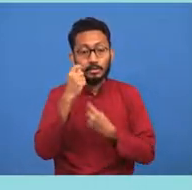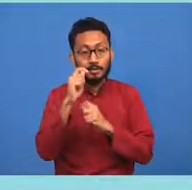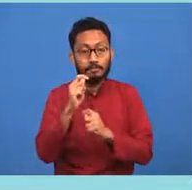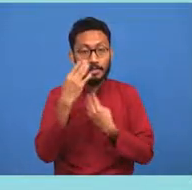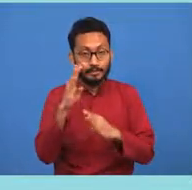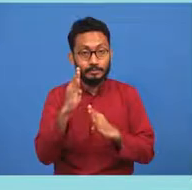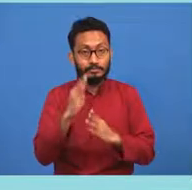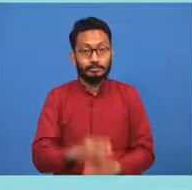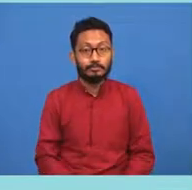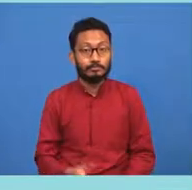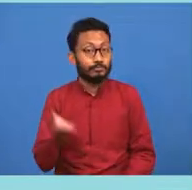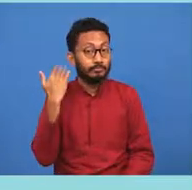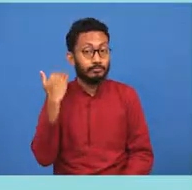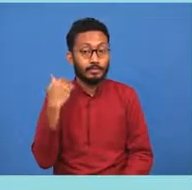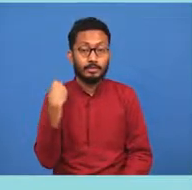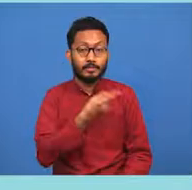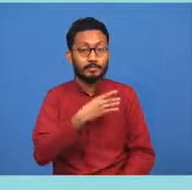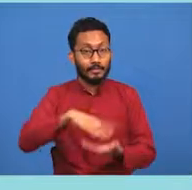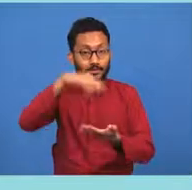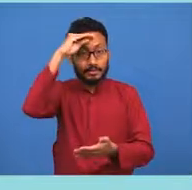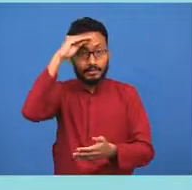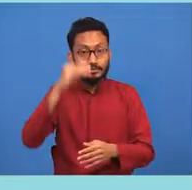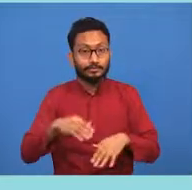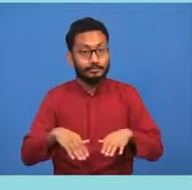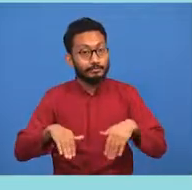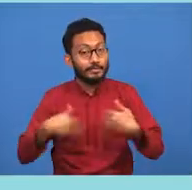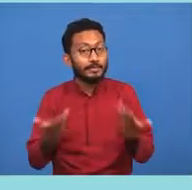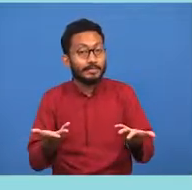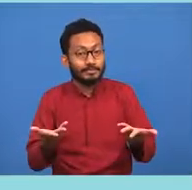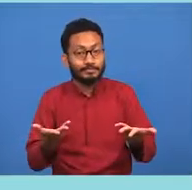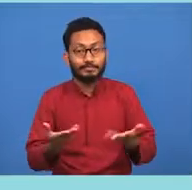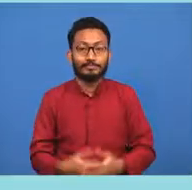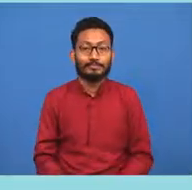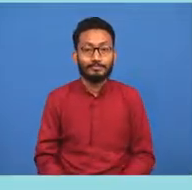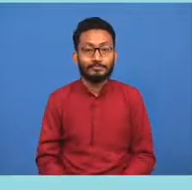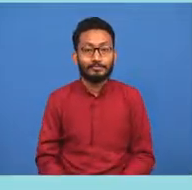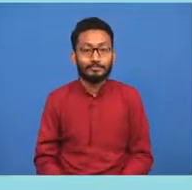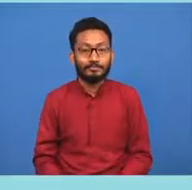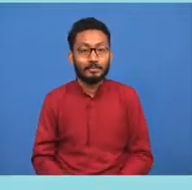Jom, mari kita belajar bagaimana menghitung haba pemendekkan.